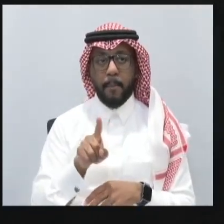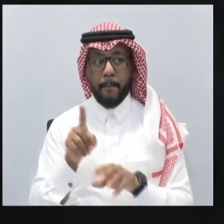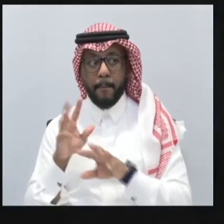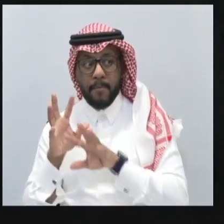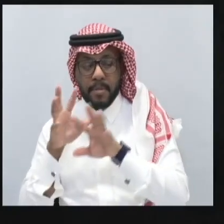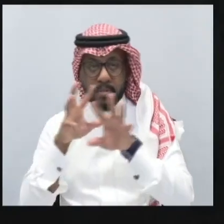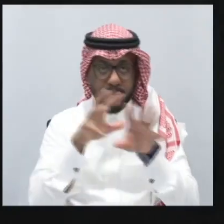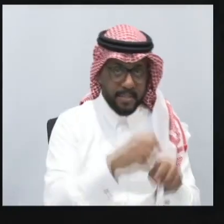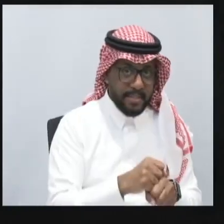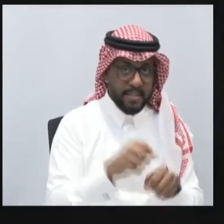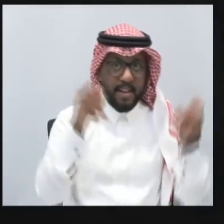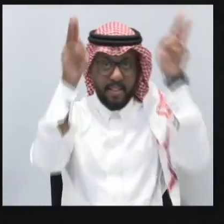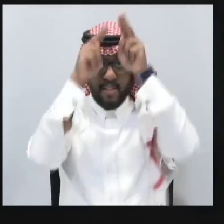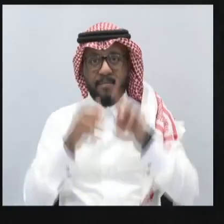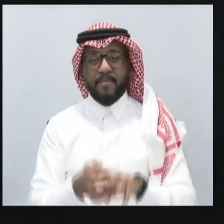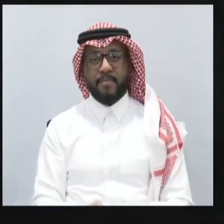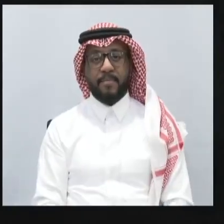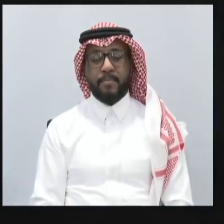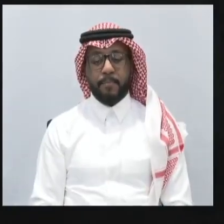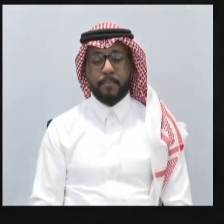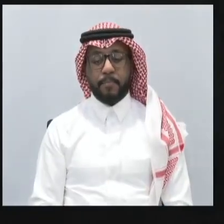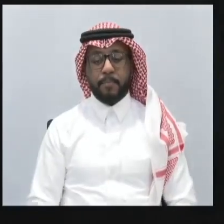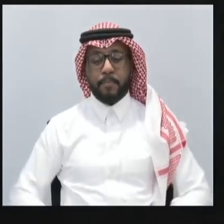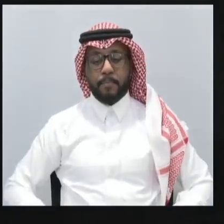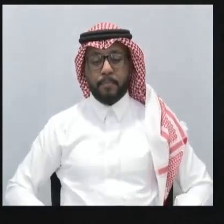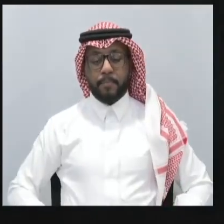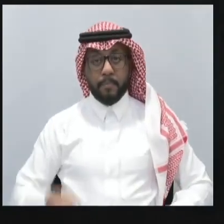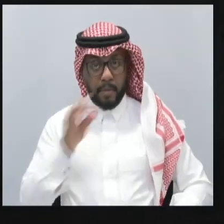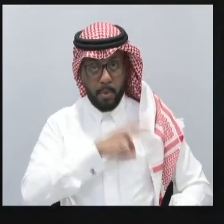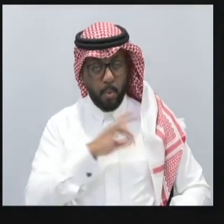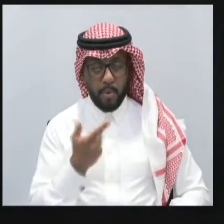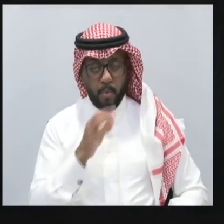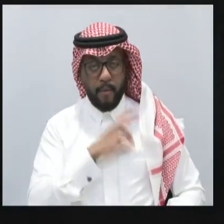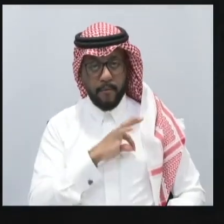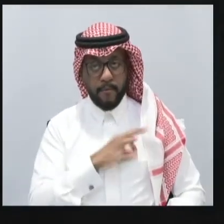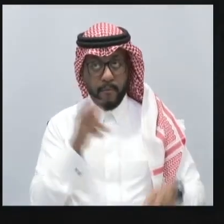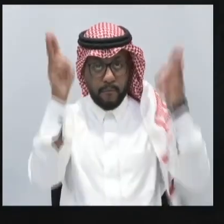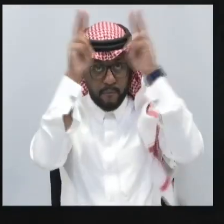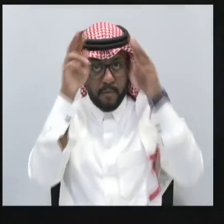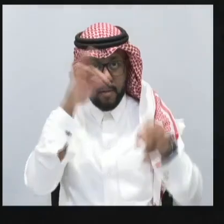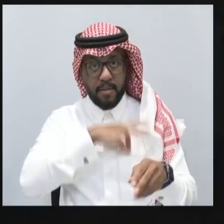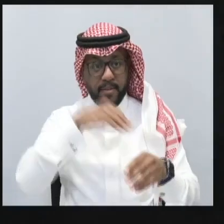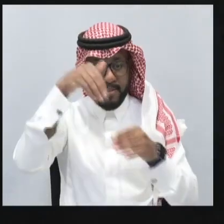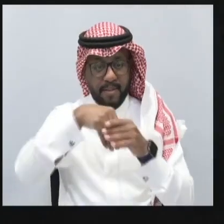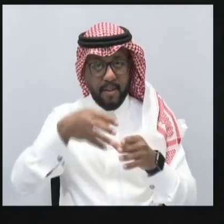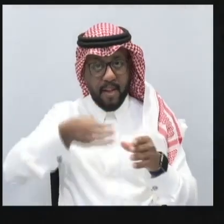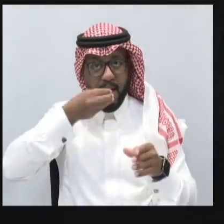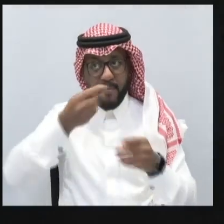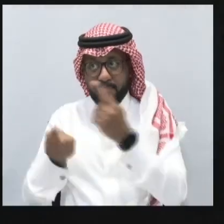اصطاد الارنب ش بيستفيد الثعلب اذا اصطاد الارنب